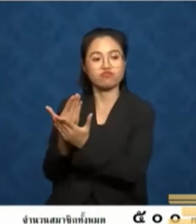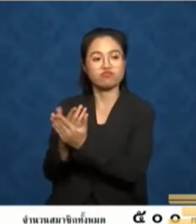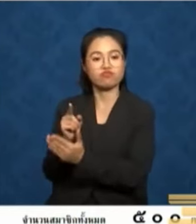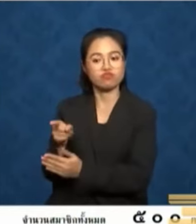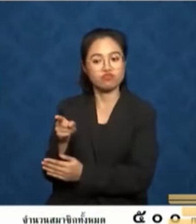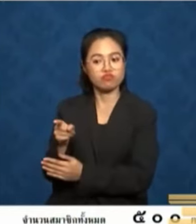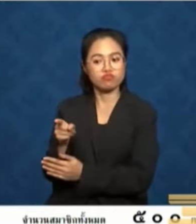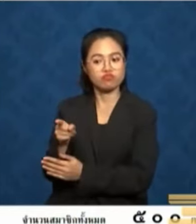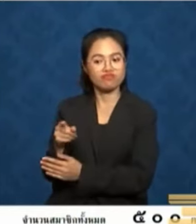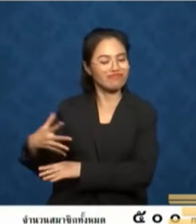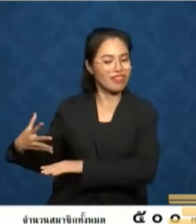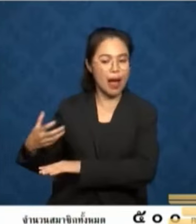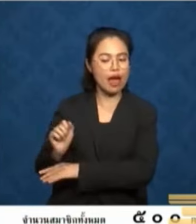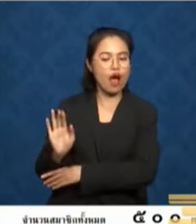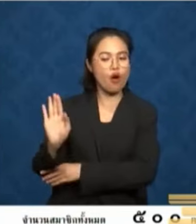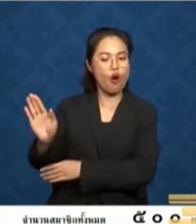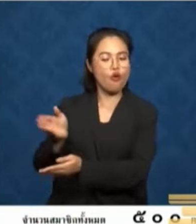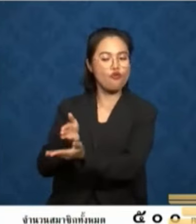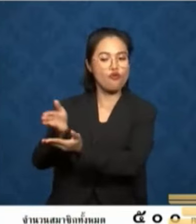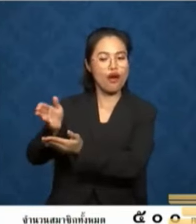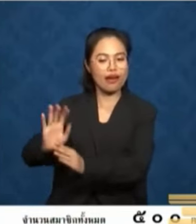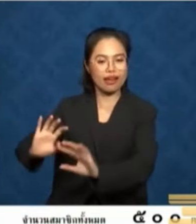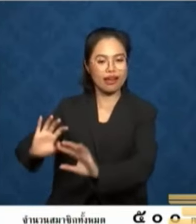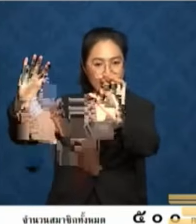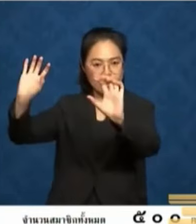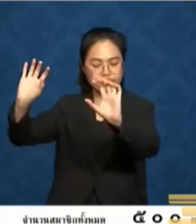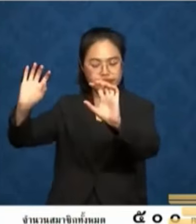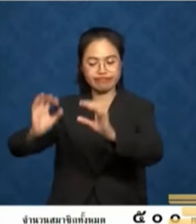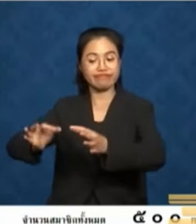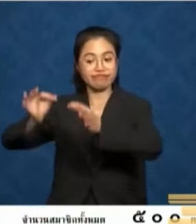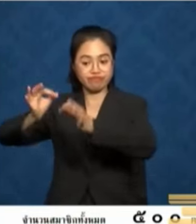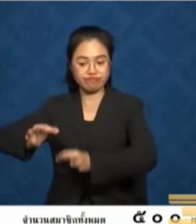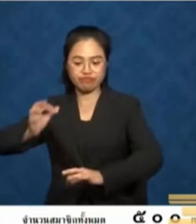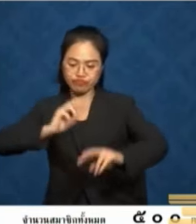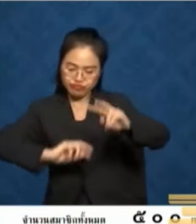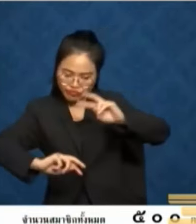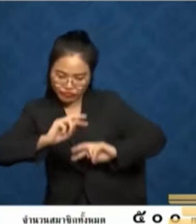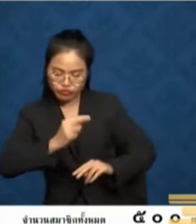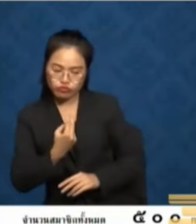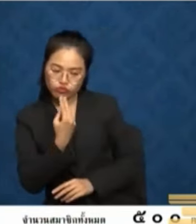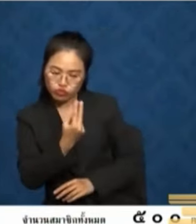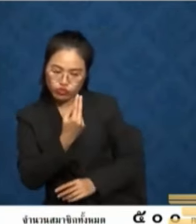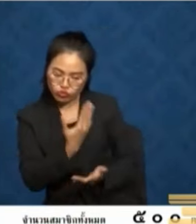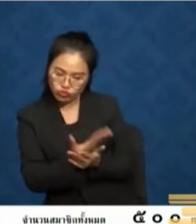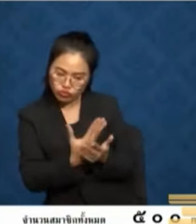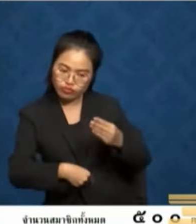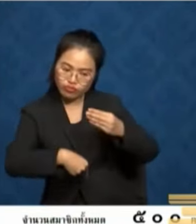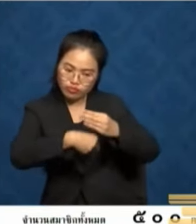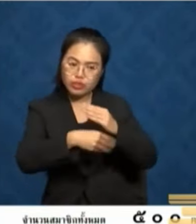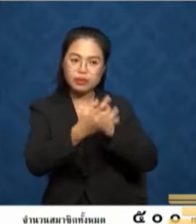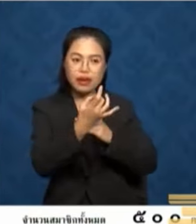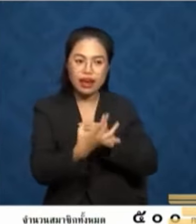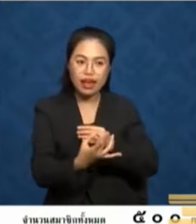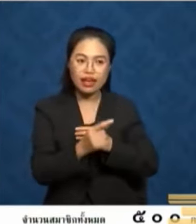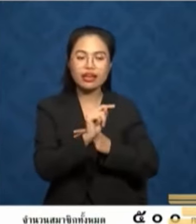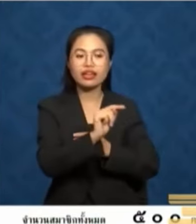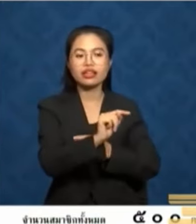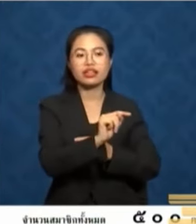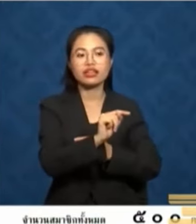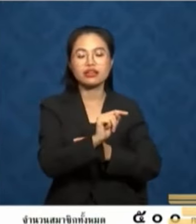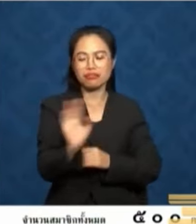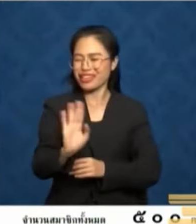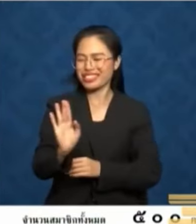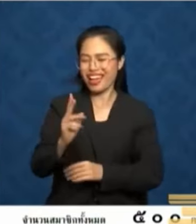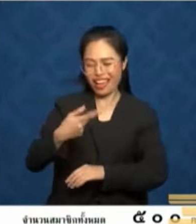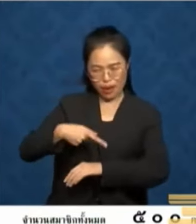อำนาจของฝ่ายบริหารที่เขาจะดูว่าควรมยที่จะเพิ่มกฎหมายเหล่านี้และไม่ได้เพียงแ่ท่านดู